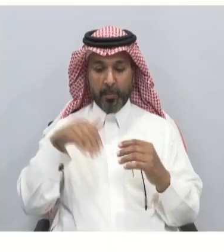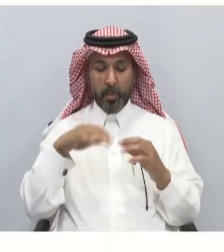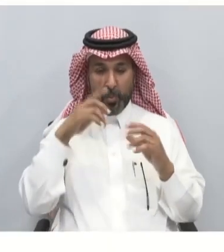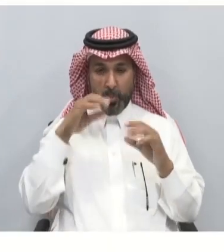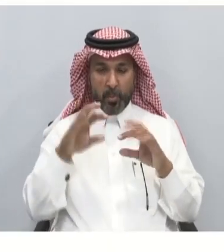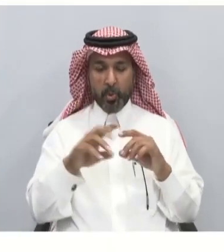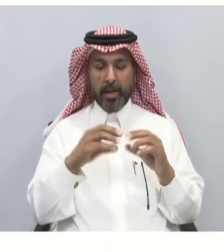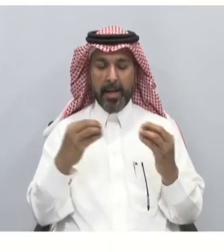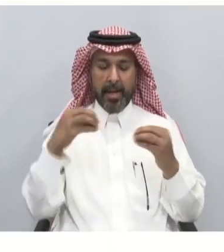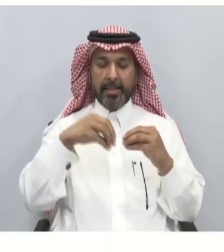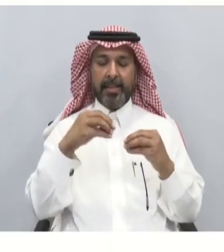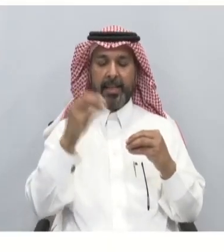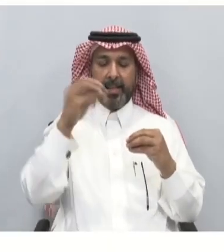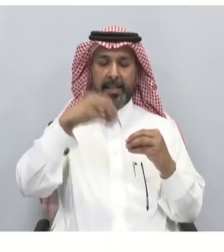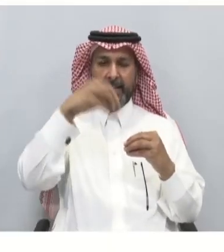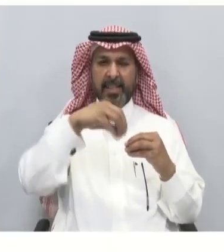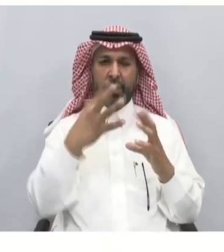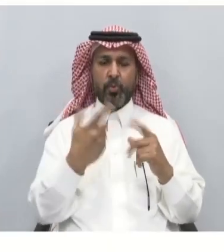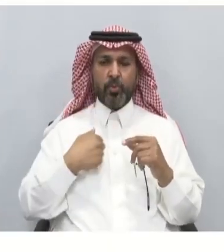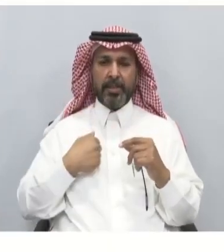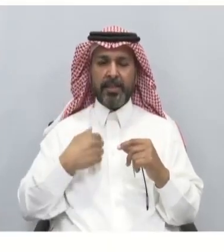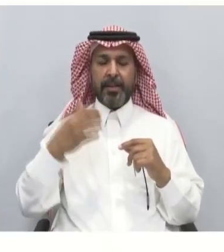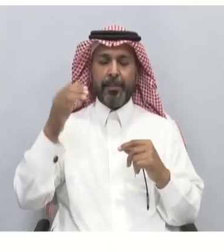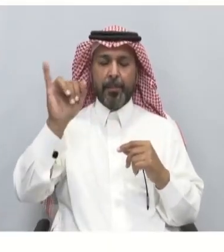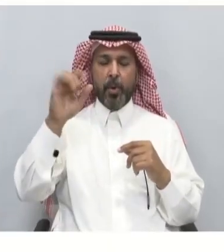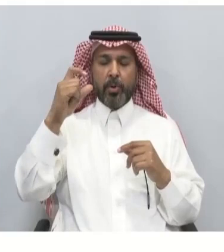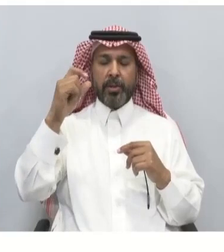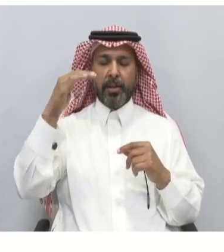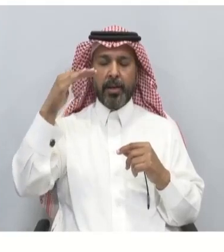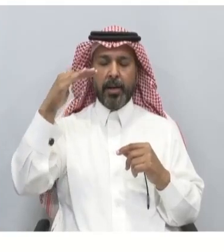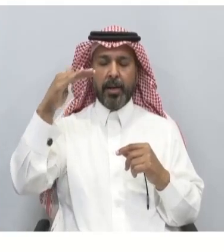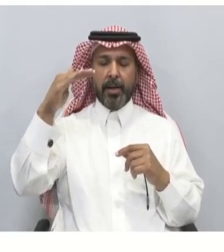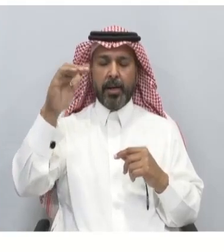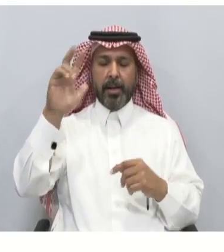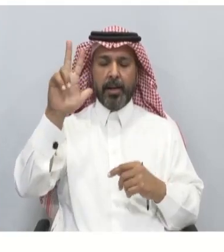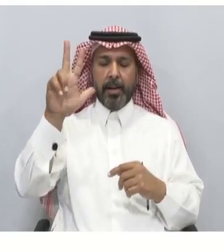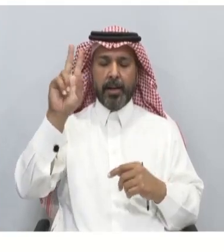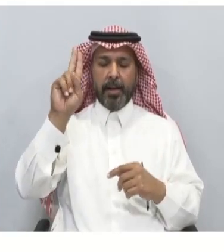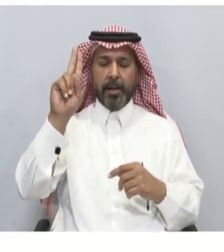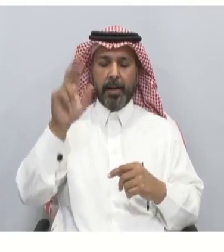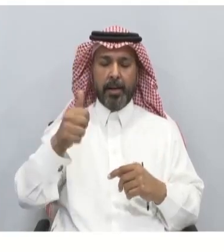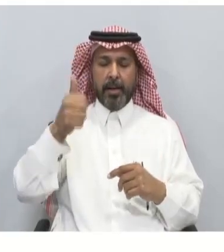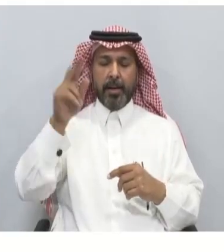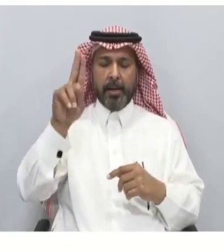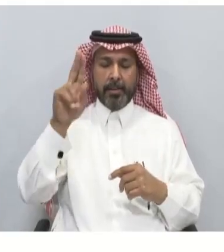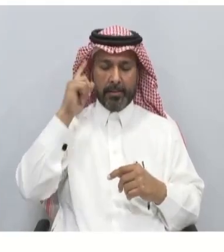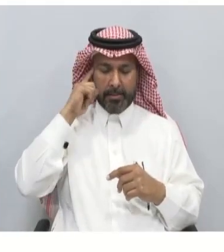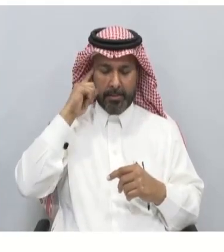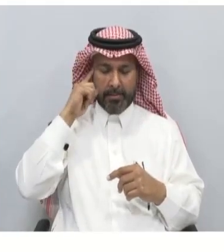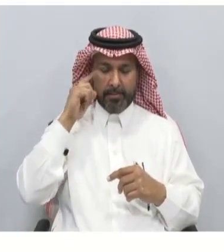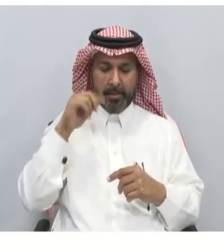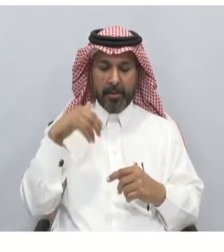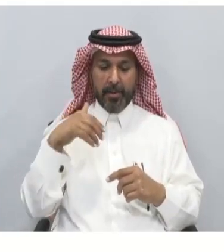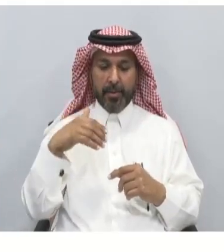نسميها قيم المخرجات، اللي هي القيم المخرجات نسميها المدى. ويمكنك تنظيم